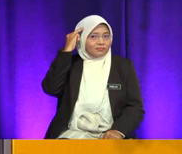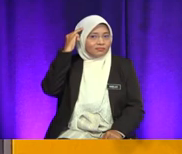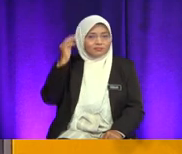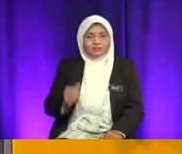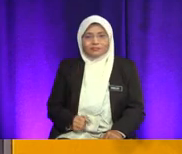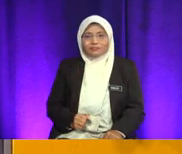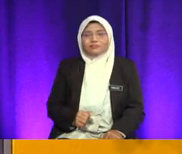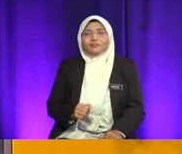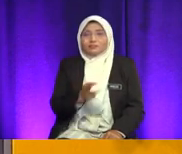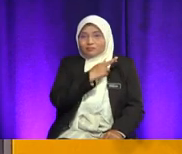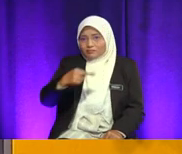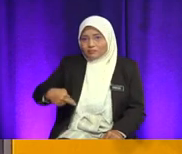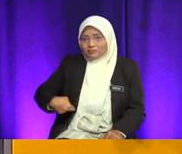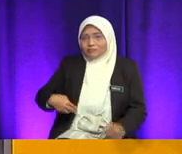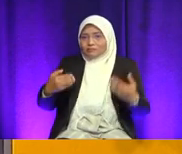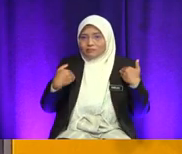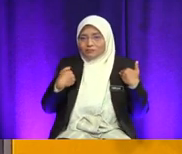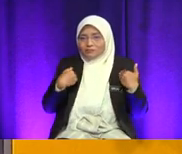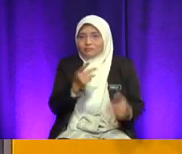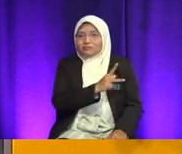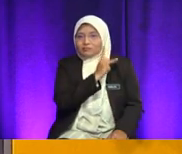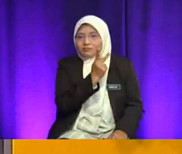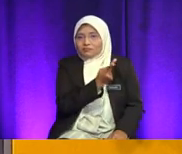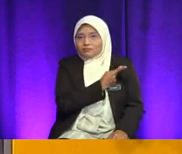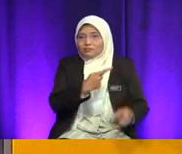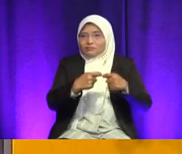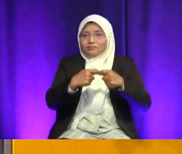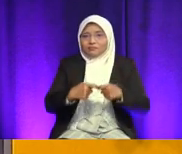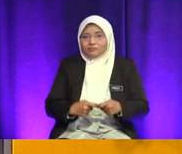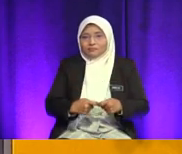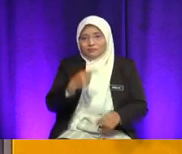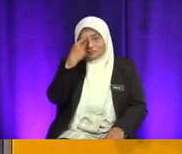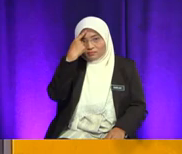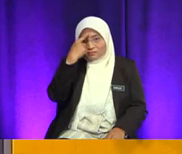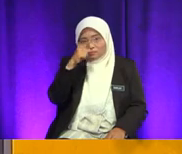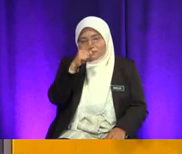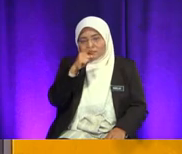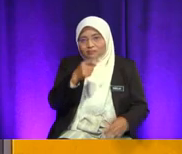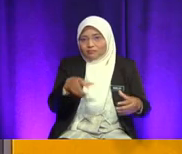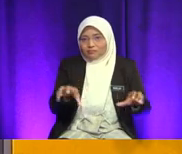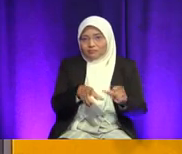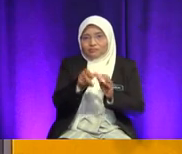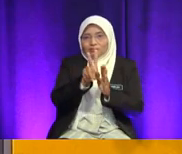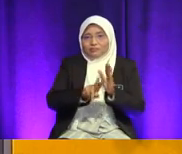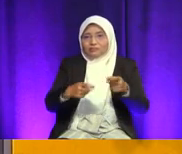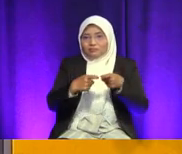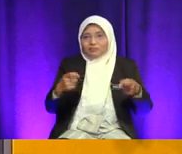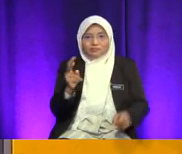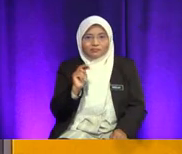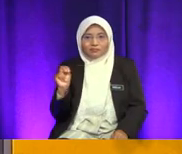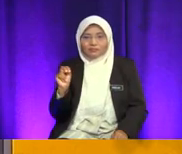keputusan itu yang dinamakan sebagai sistem pemerintahan berkuasa mutlak yaitu